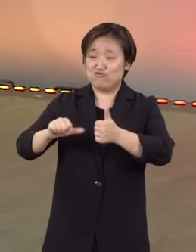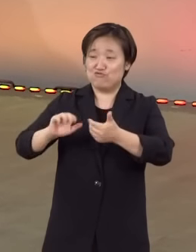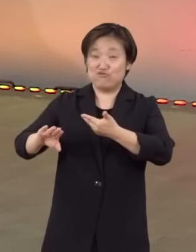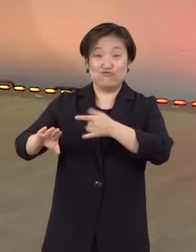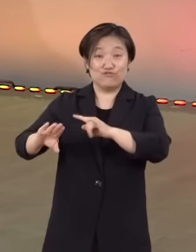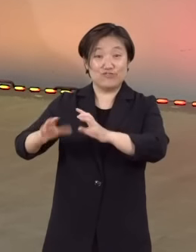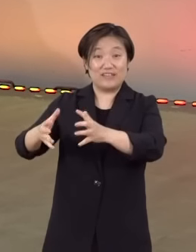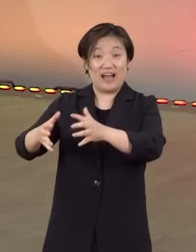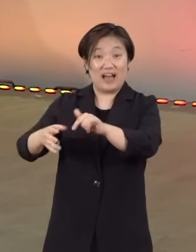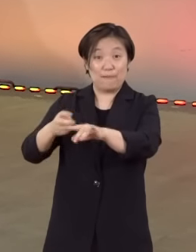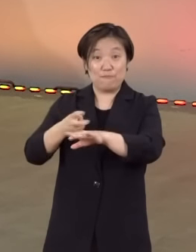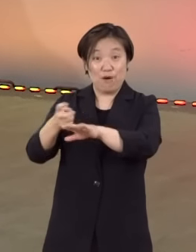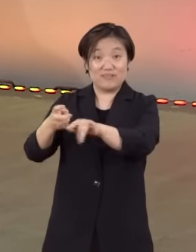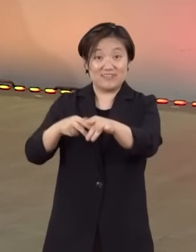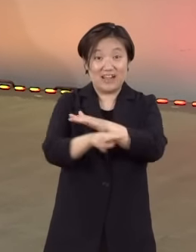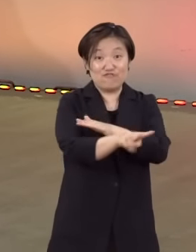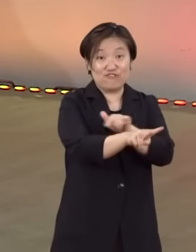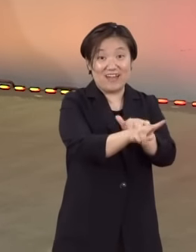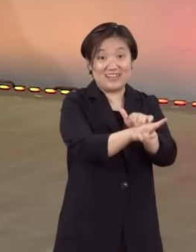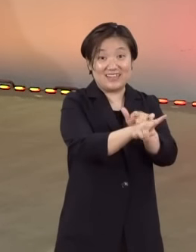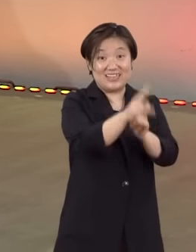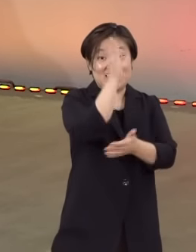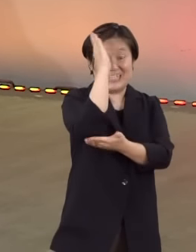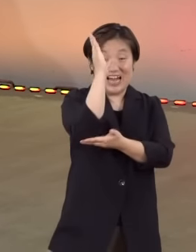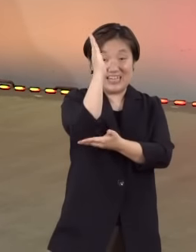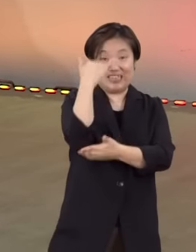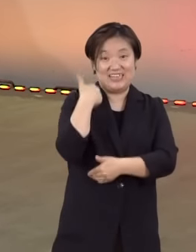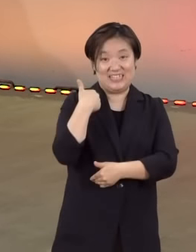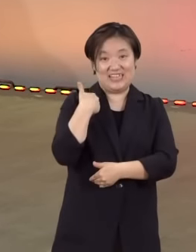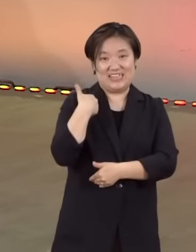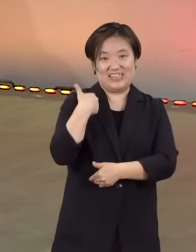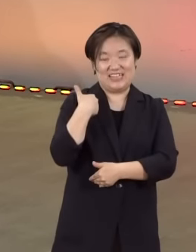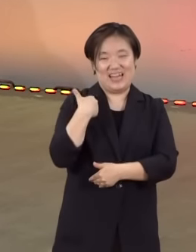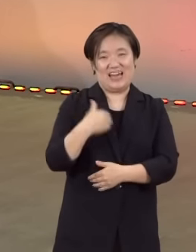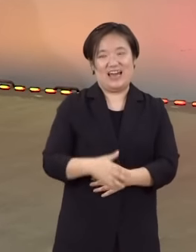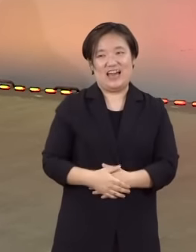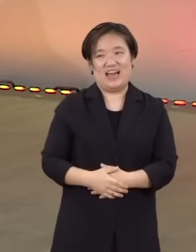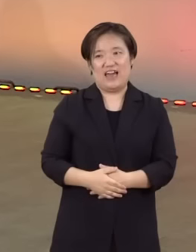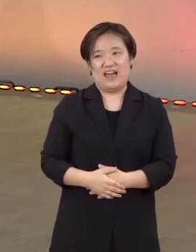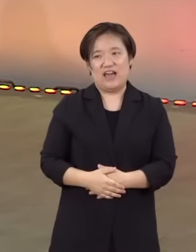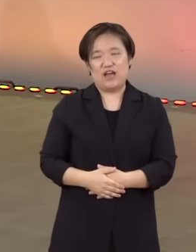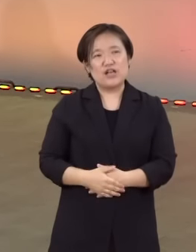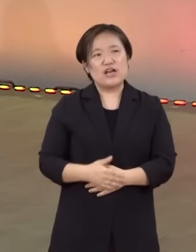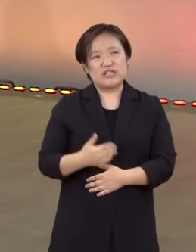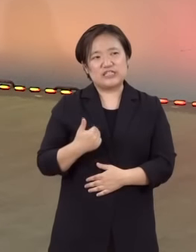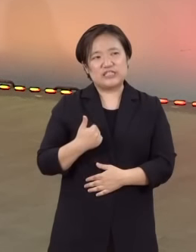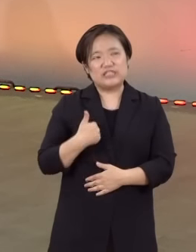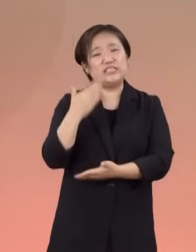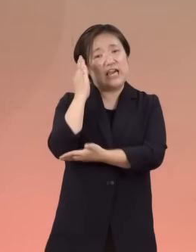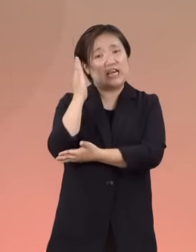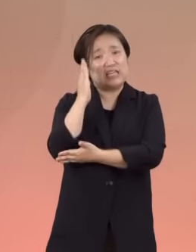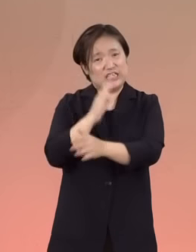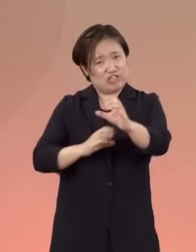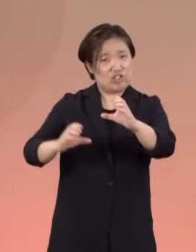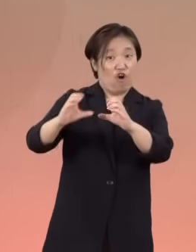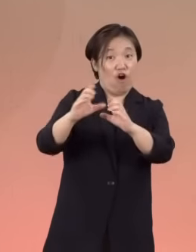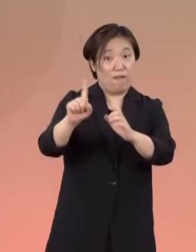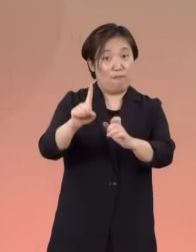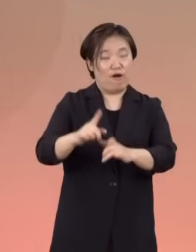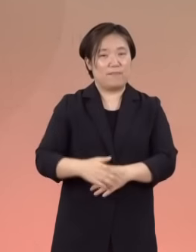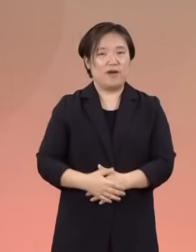제가 보내 드렸는데요 그때 내용을 잠깐 더 추가해서 말씀드리면 제가